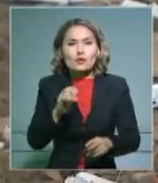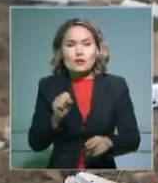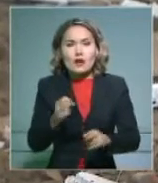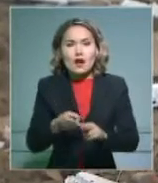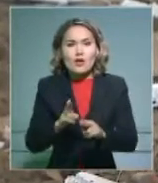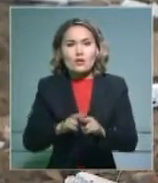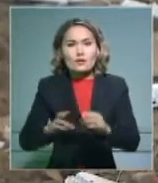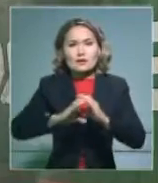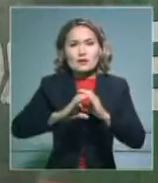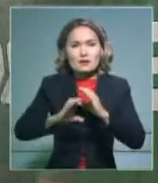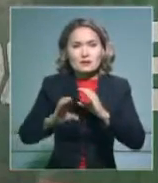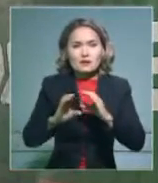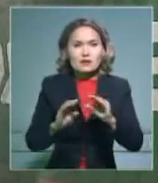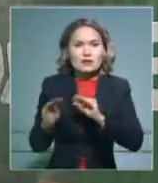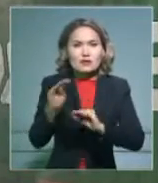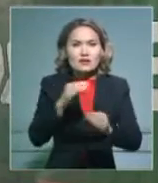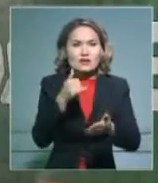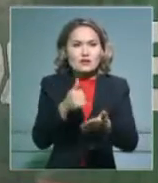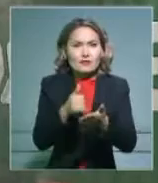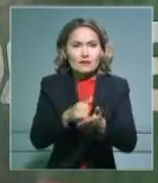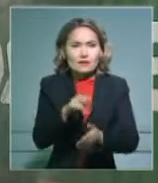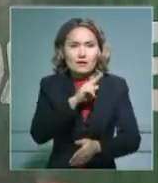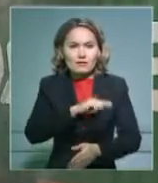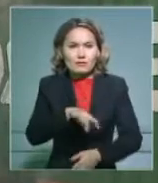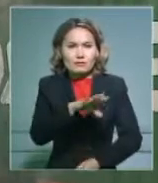ашу үшін жабдықтап жатқан болып шықты.